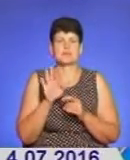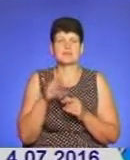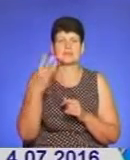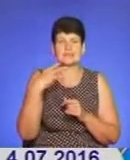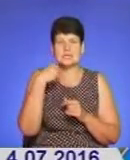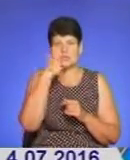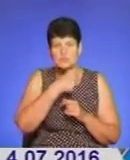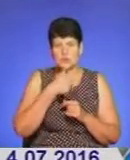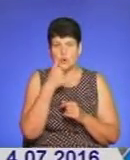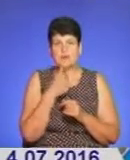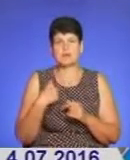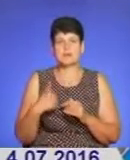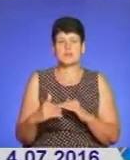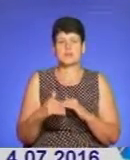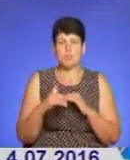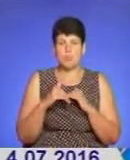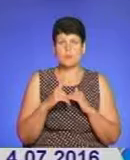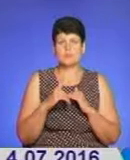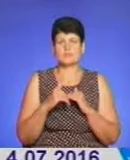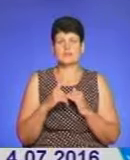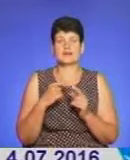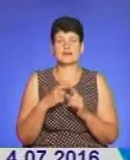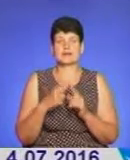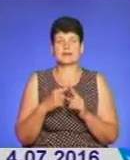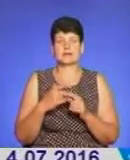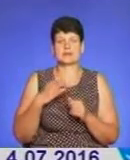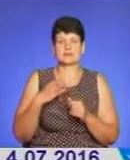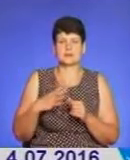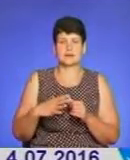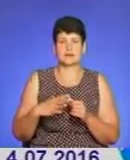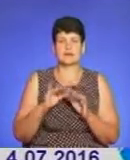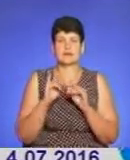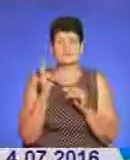років до тієї ікони. Вона мені допомагає хрест нести і дитинку мою зціляє помаленьку.